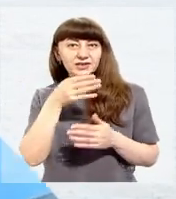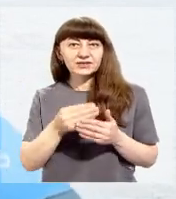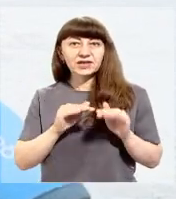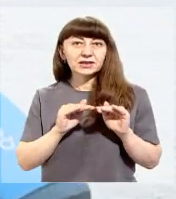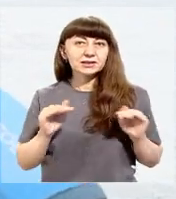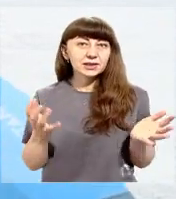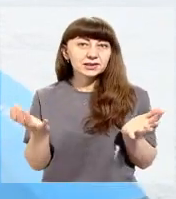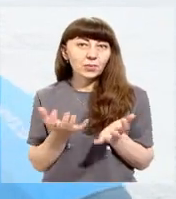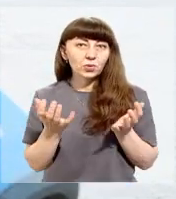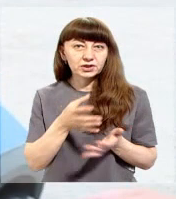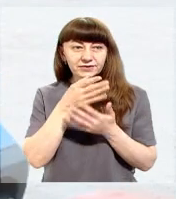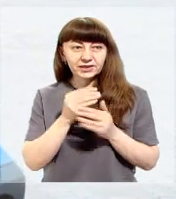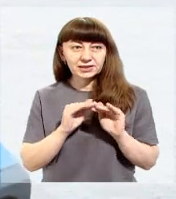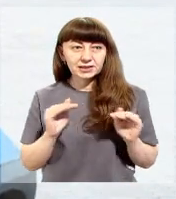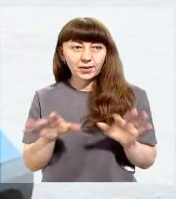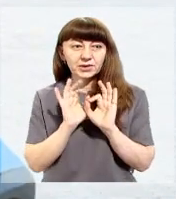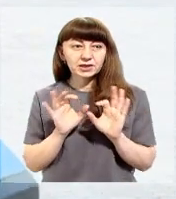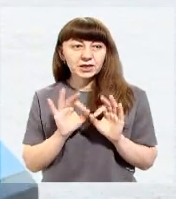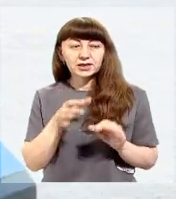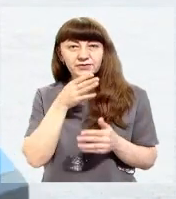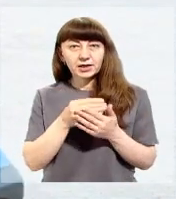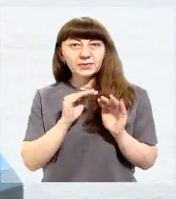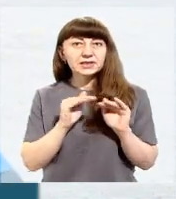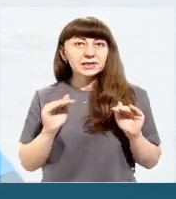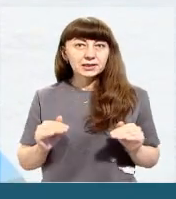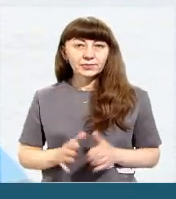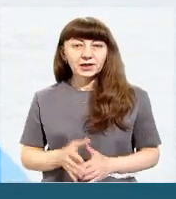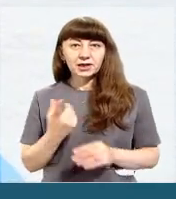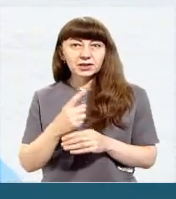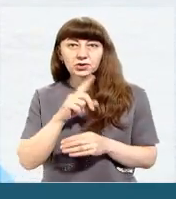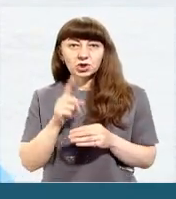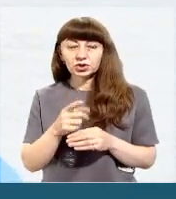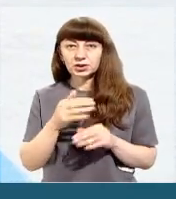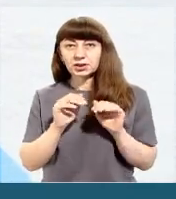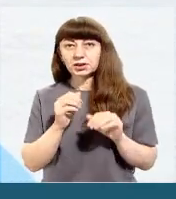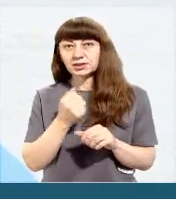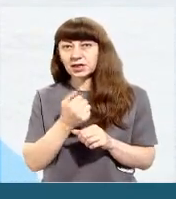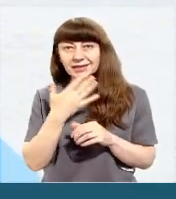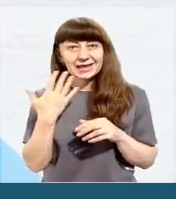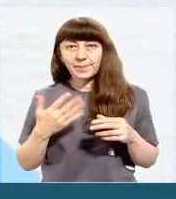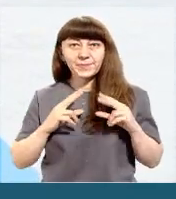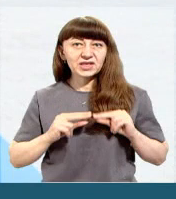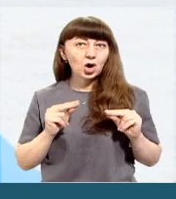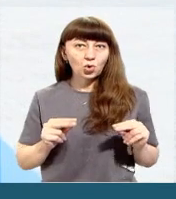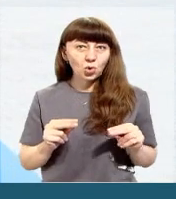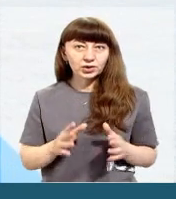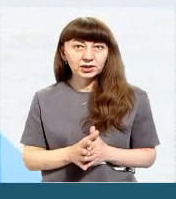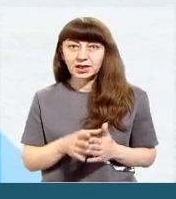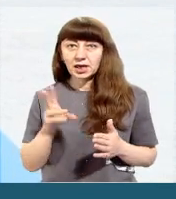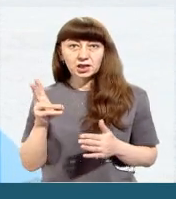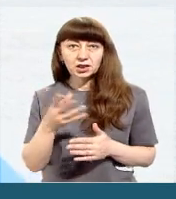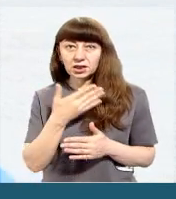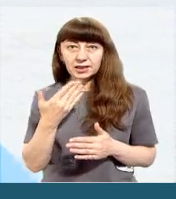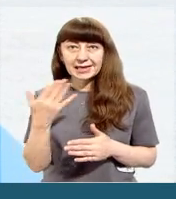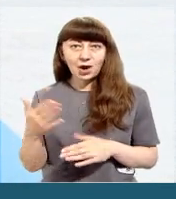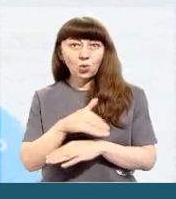детях, заботиться о своих детях, объяснять своим детям. Это должны делать не педагоги, не улица, да,